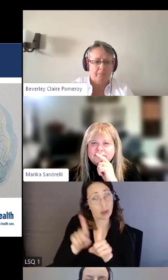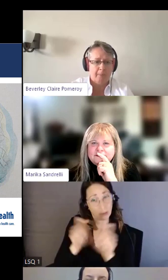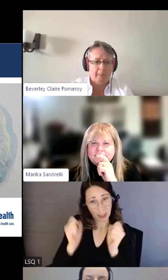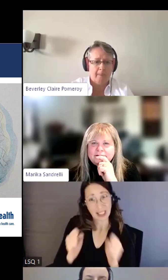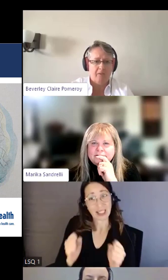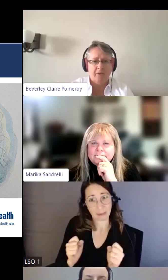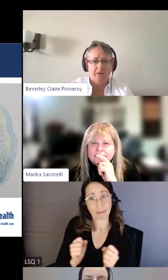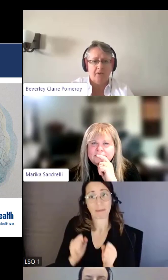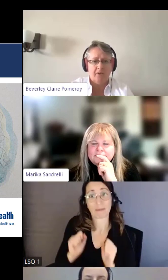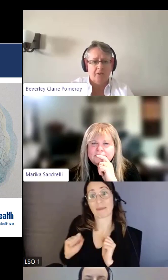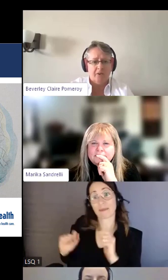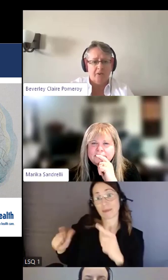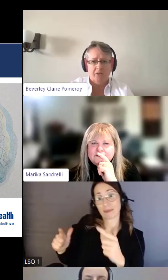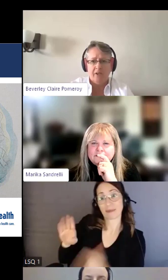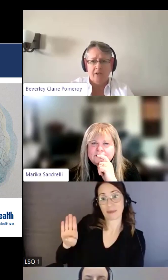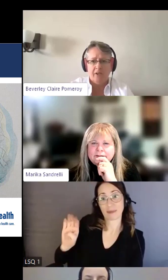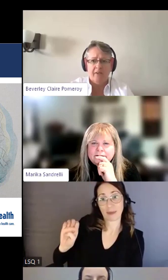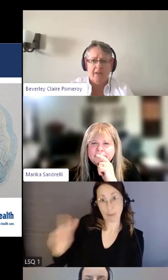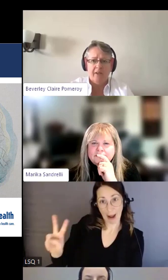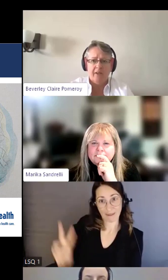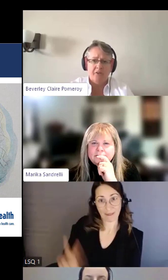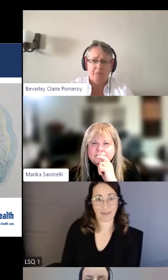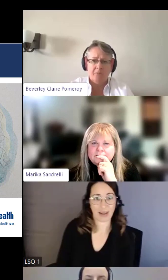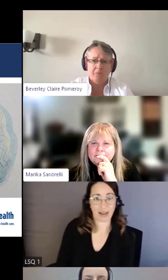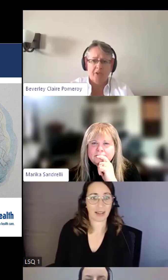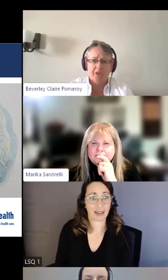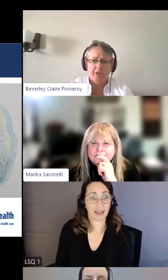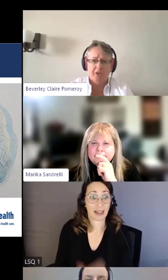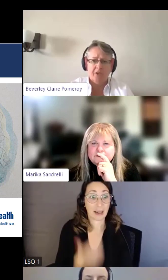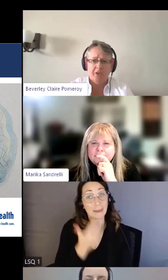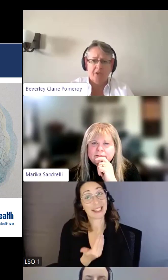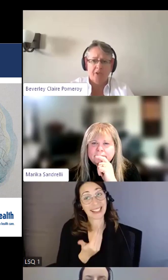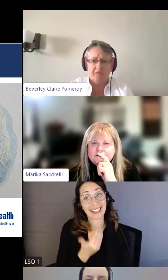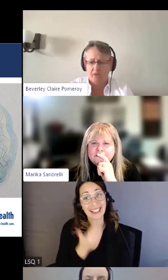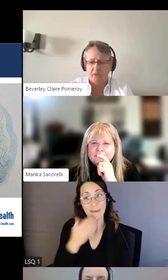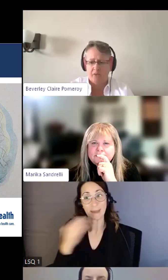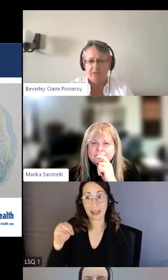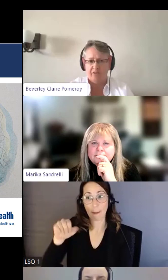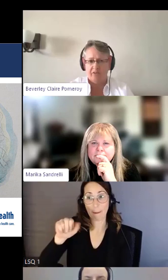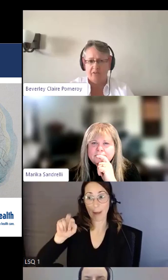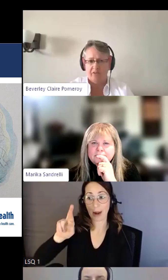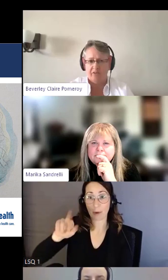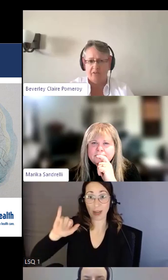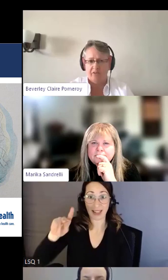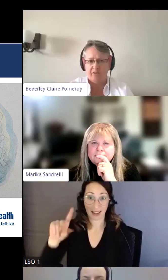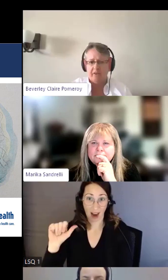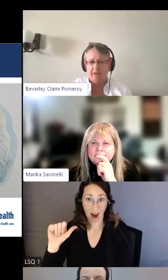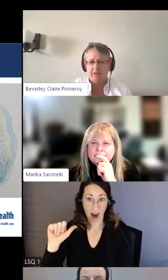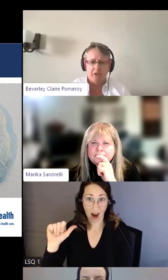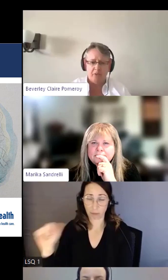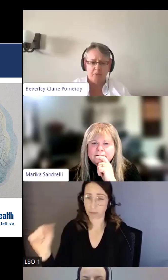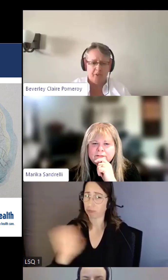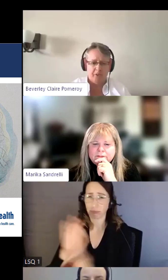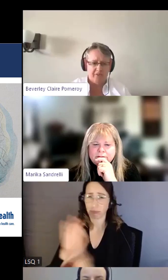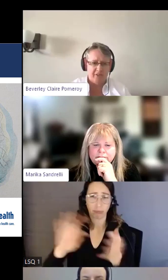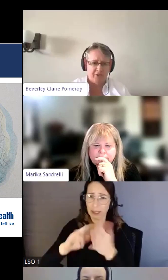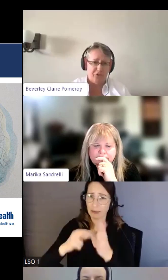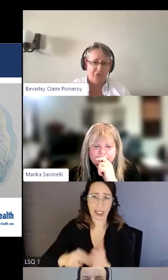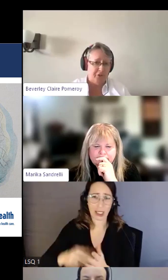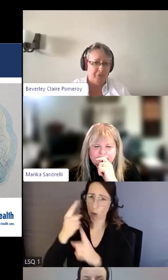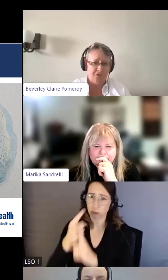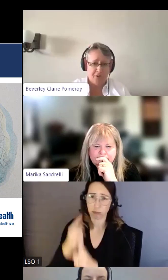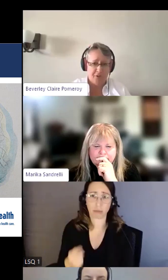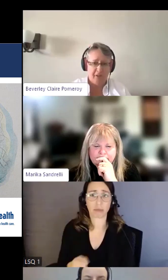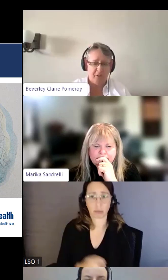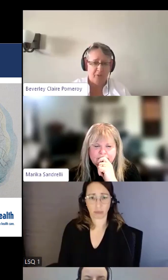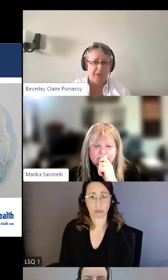Merci, Marika, pour cela. Excellente définition. Alors, une chose qu'on s'est rendu compte au cours